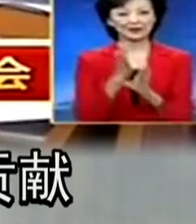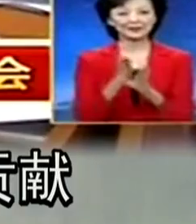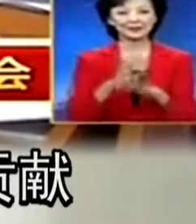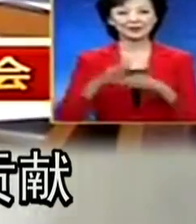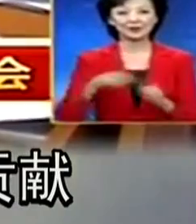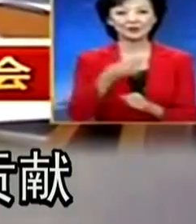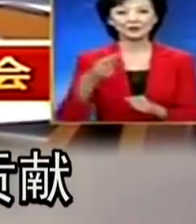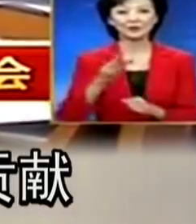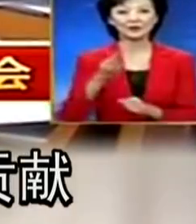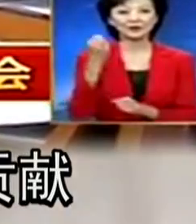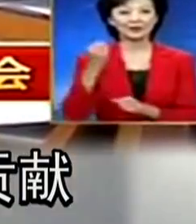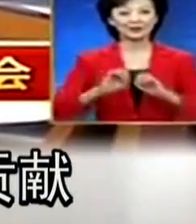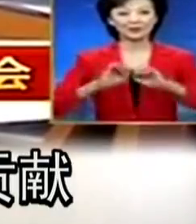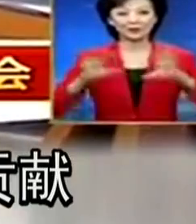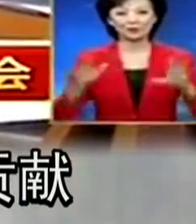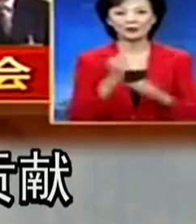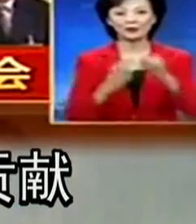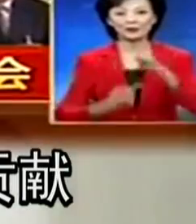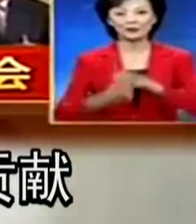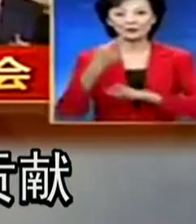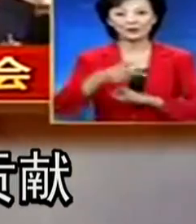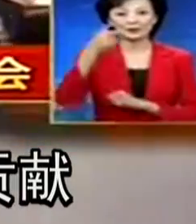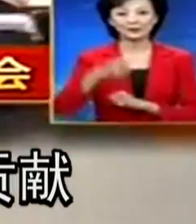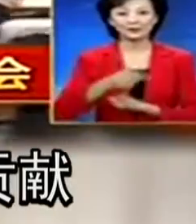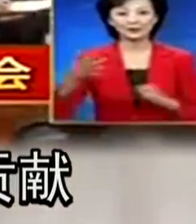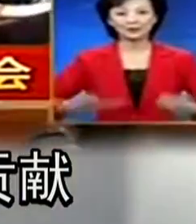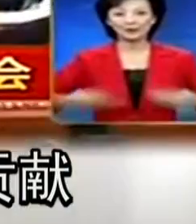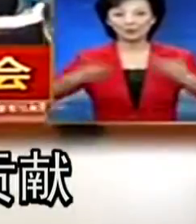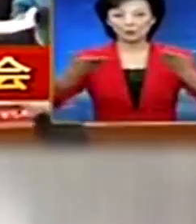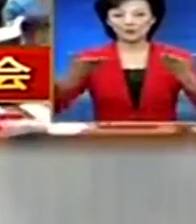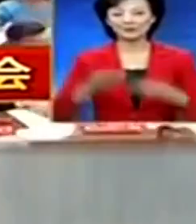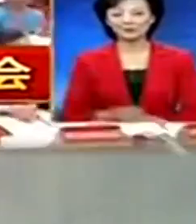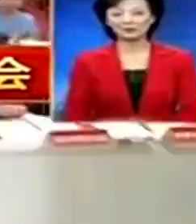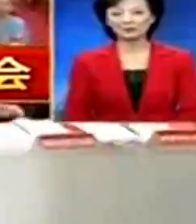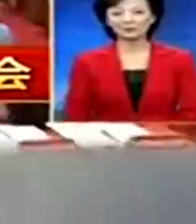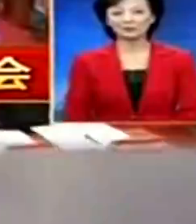国改革发展做出更大贡献。